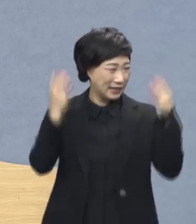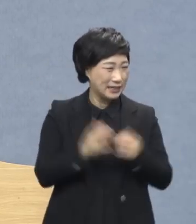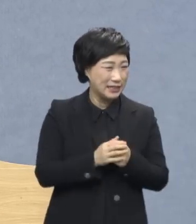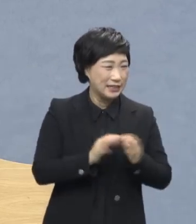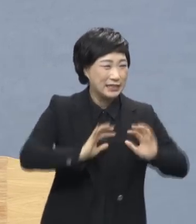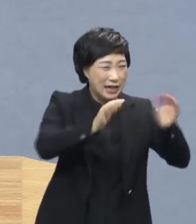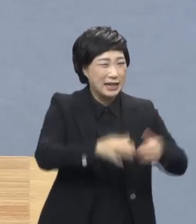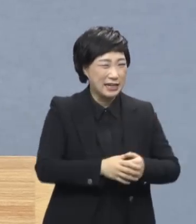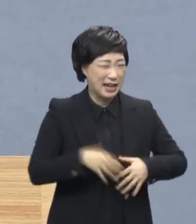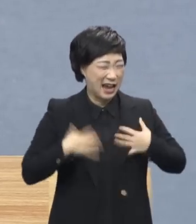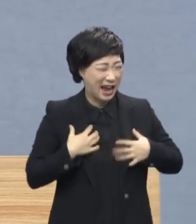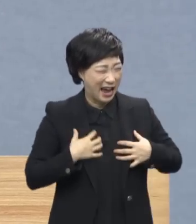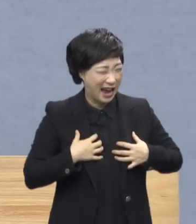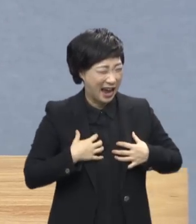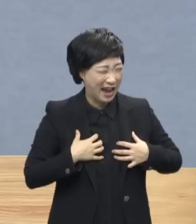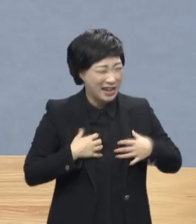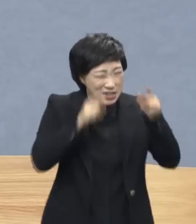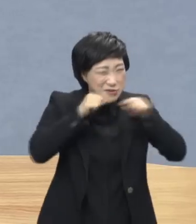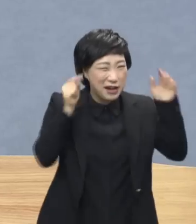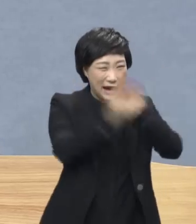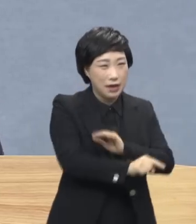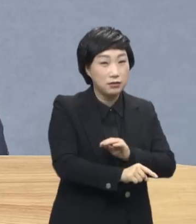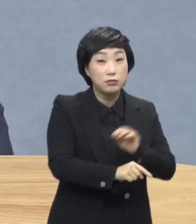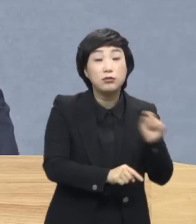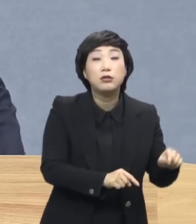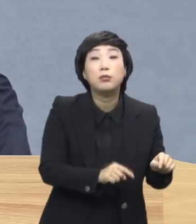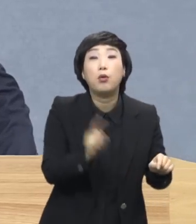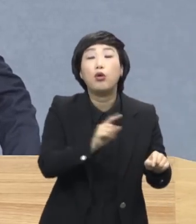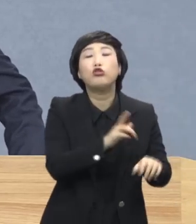가자. 이게 귀신 역사요.